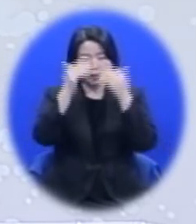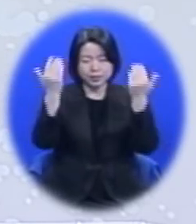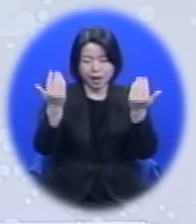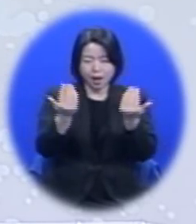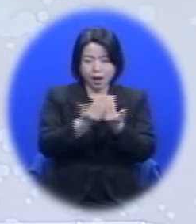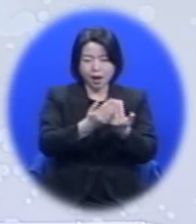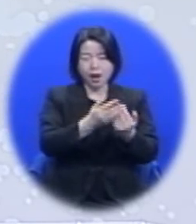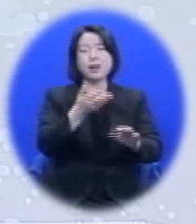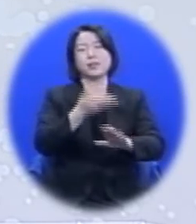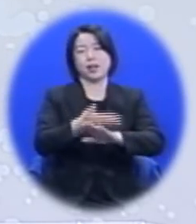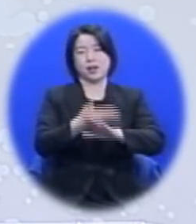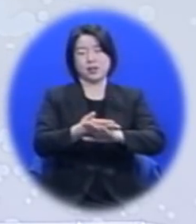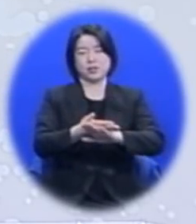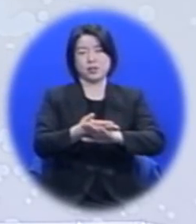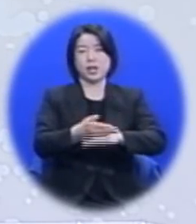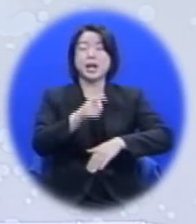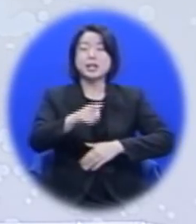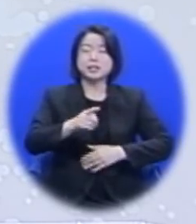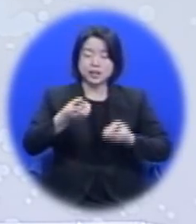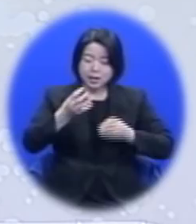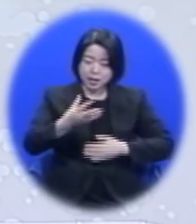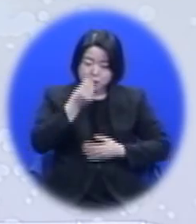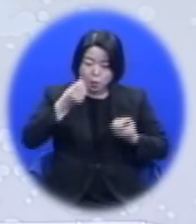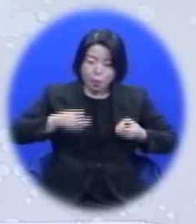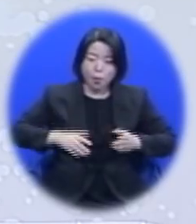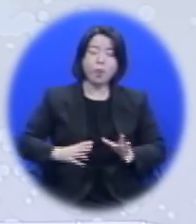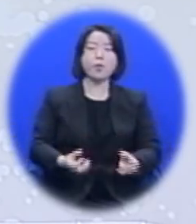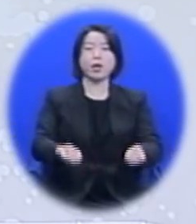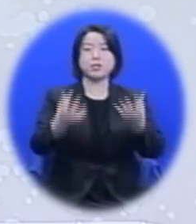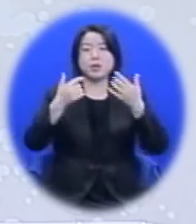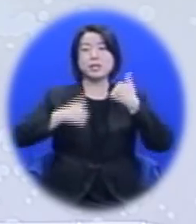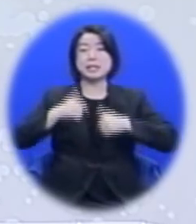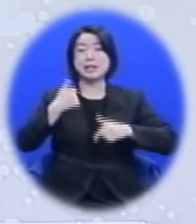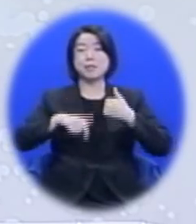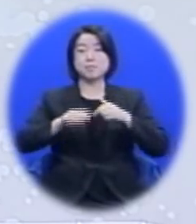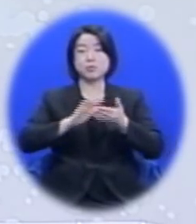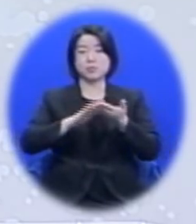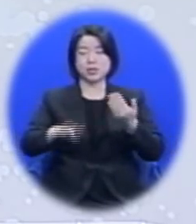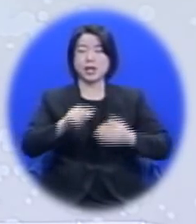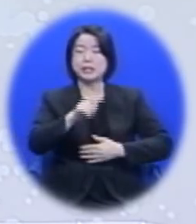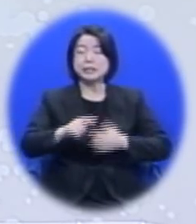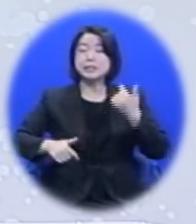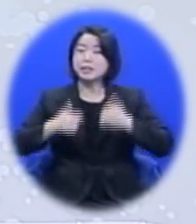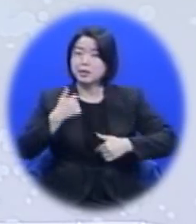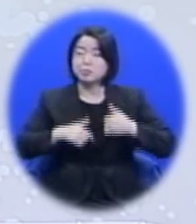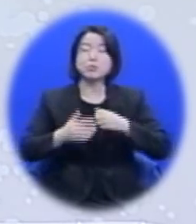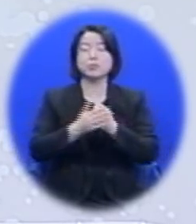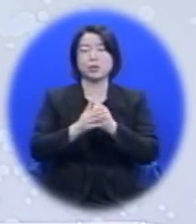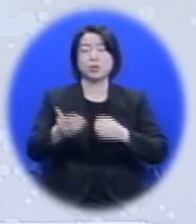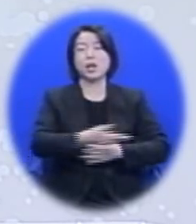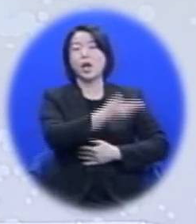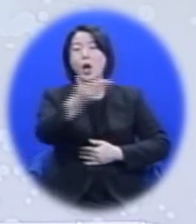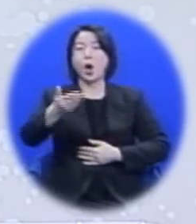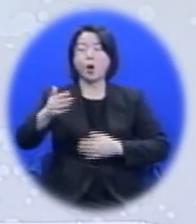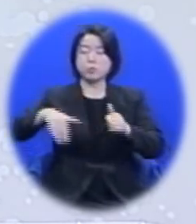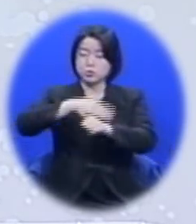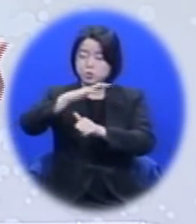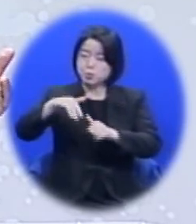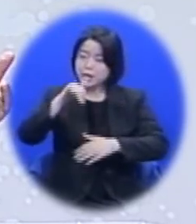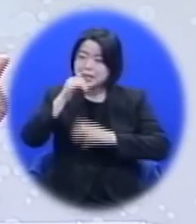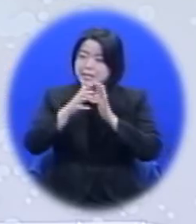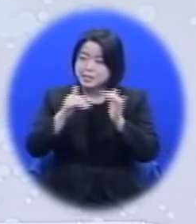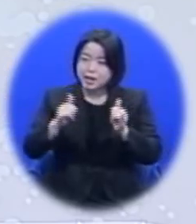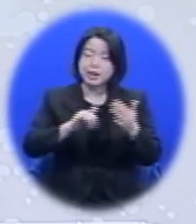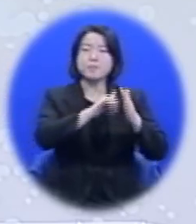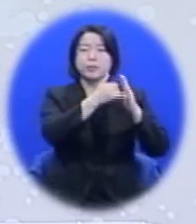다 달라져요. 그게 성탄절의 기쁨이에요. 그리고 그 기쁨이 여러분 주위에 있는 사람들,